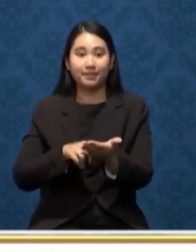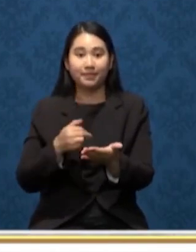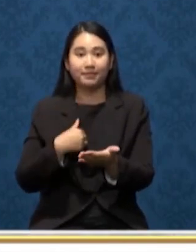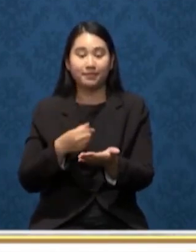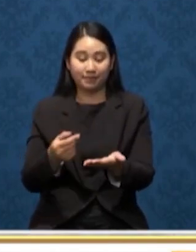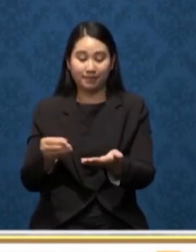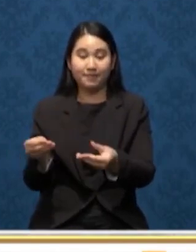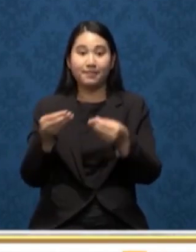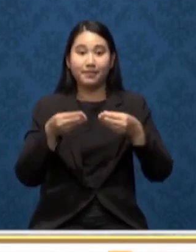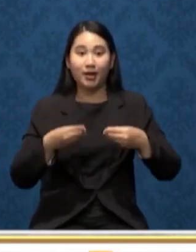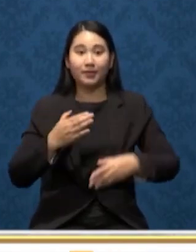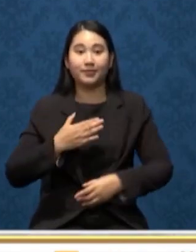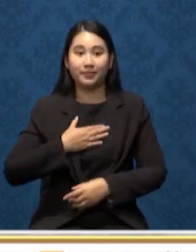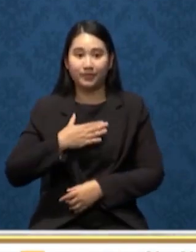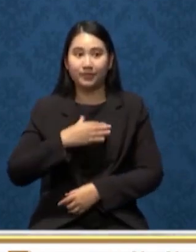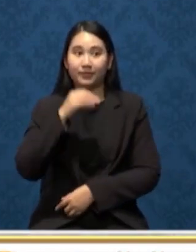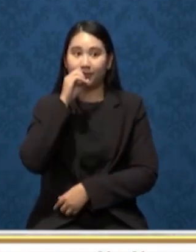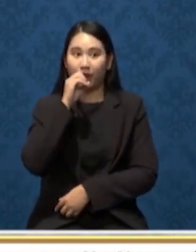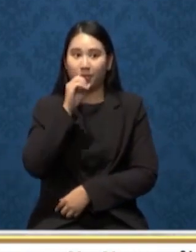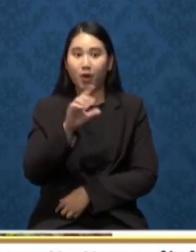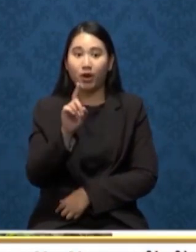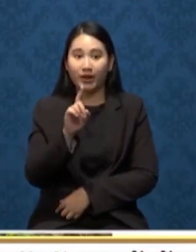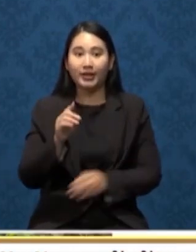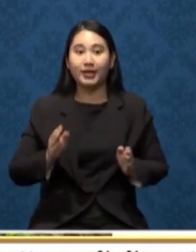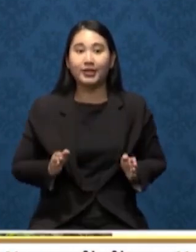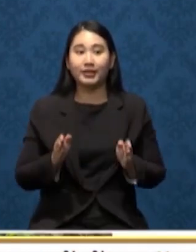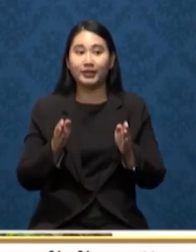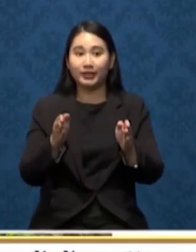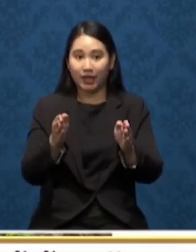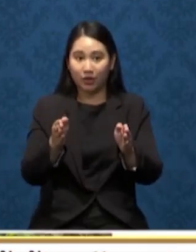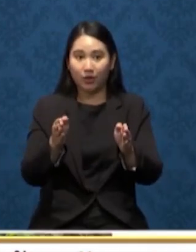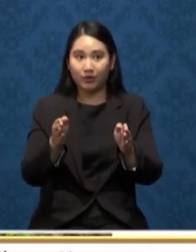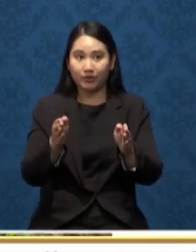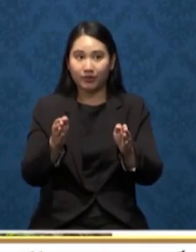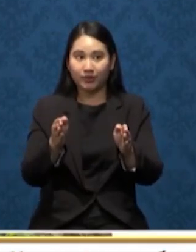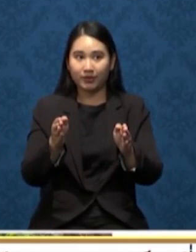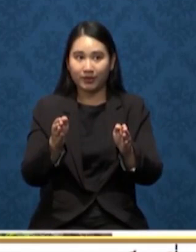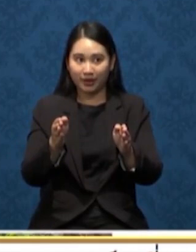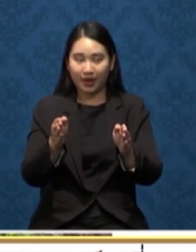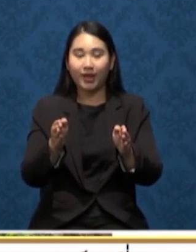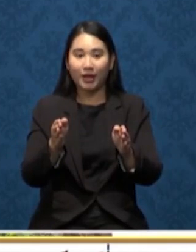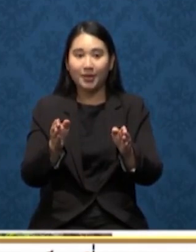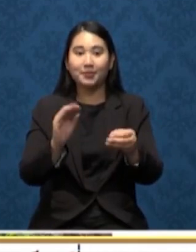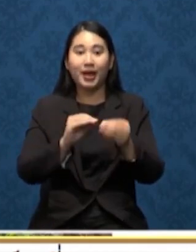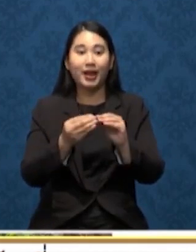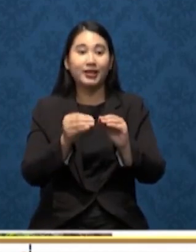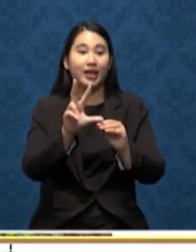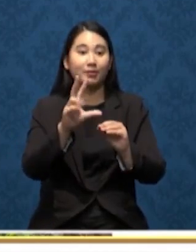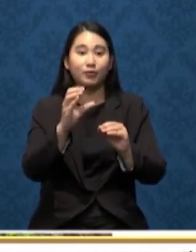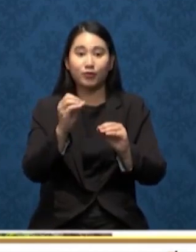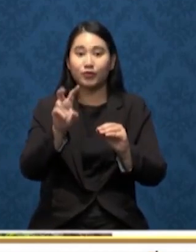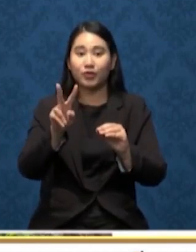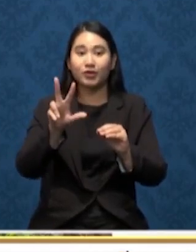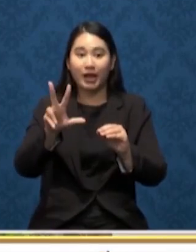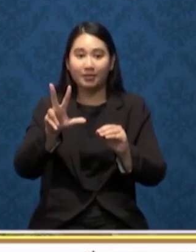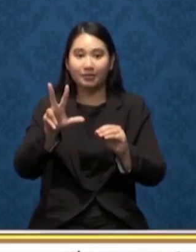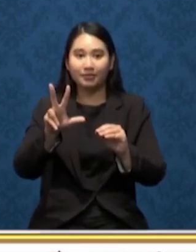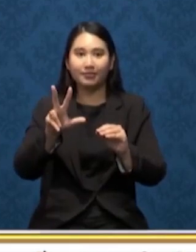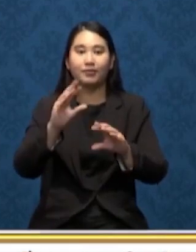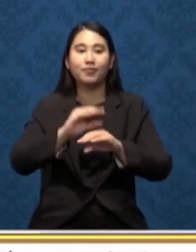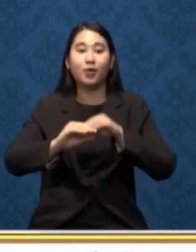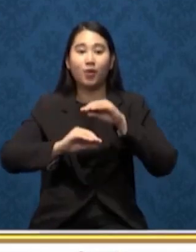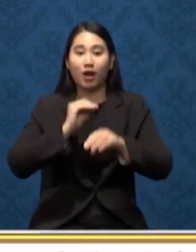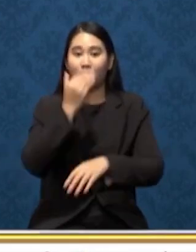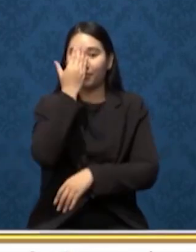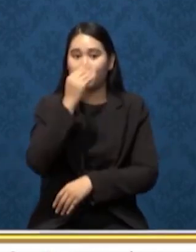มายังผมนะครับขอให้ซ่อมแซมถนนทางหลวงชนบทสายสข3023ครับเนื่องจากว่าเมื่อเดือน